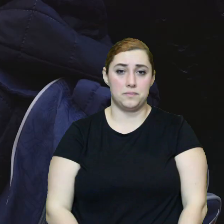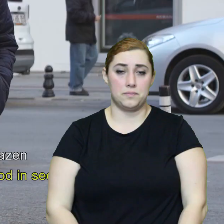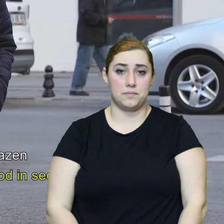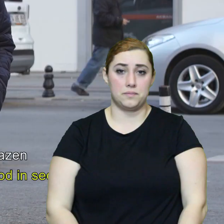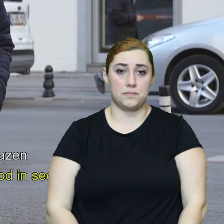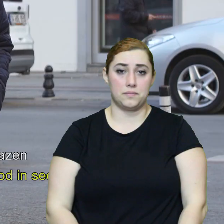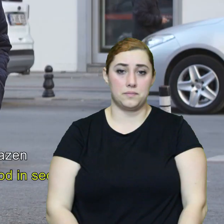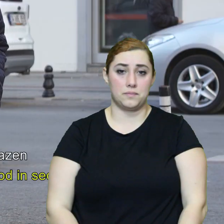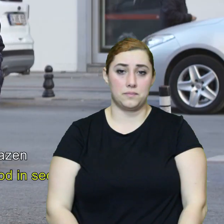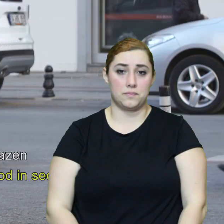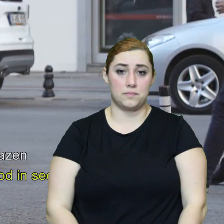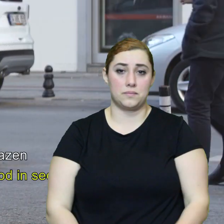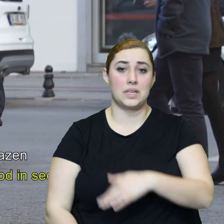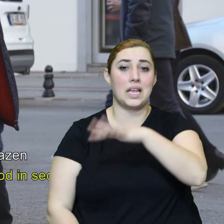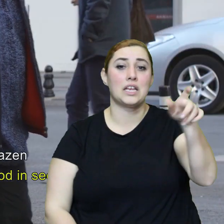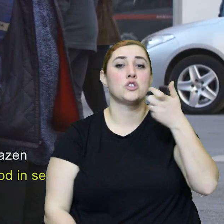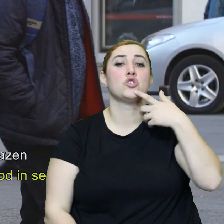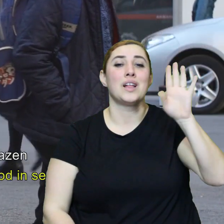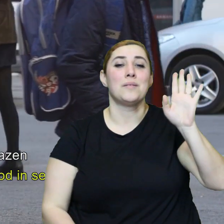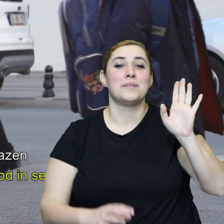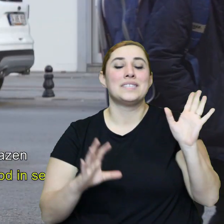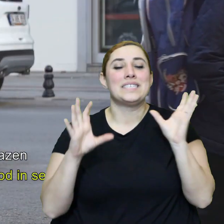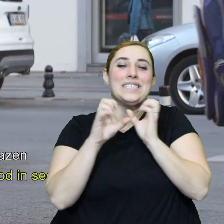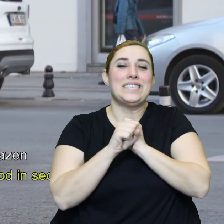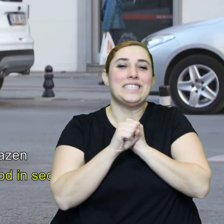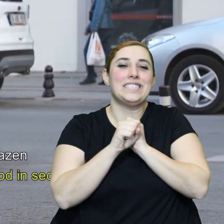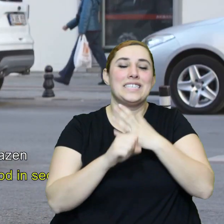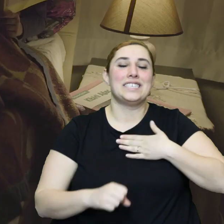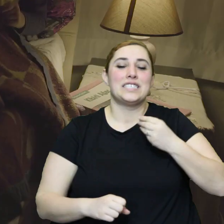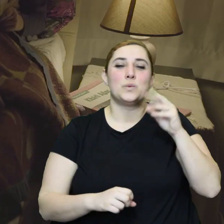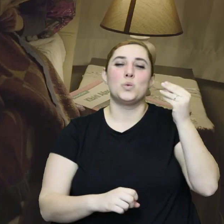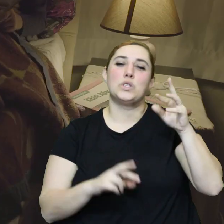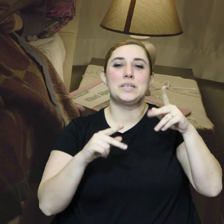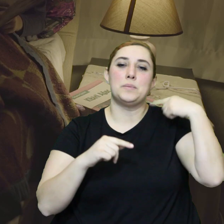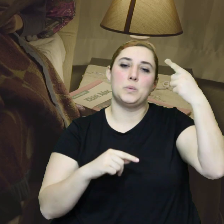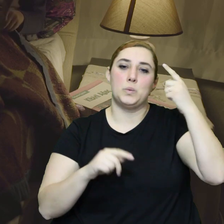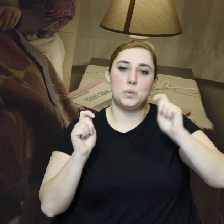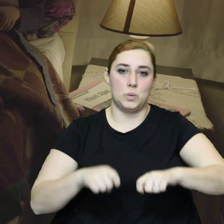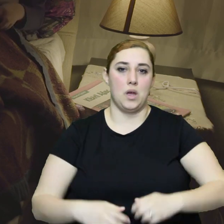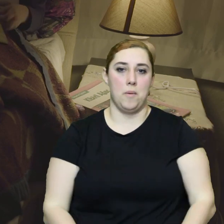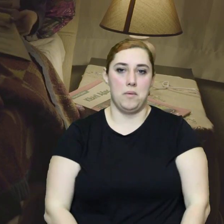çocuklara imrenerek herkesten bakıyor. Herkesten gizli çocukluğuna dönermiş bazen.